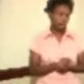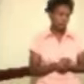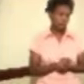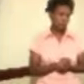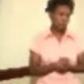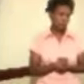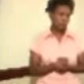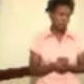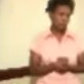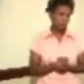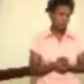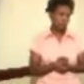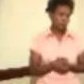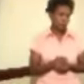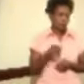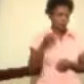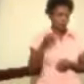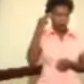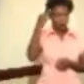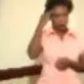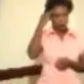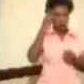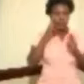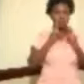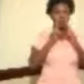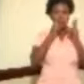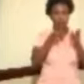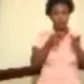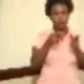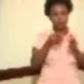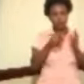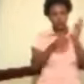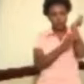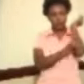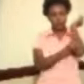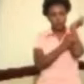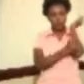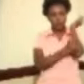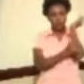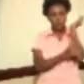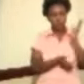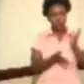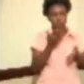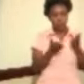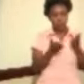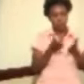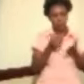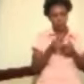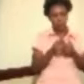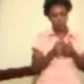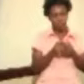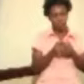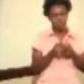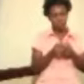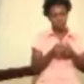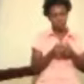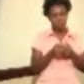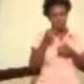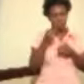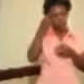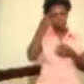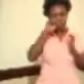tout simplement que n'étant pas un expert dans ce domaine, il va favoriser et les produits bio parce que c'est là